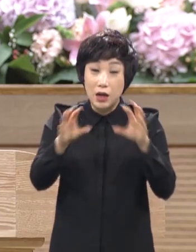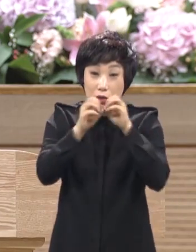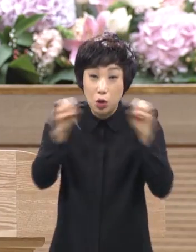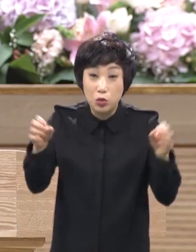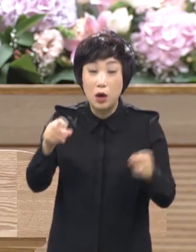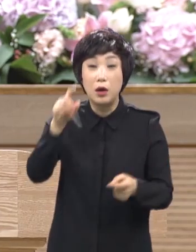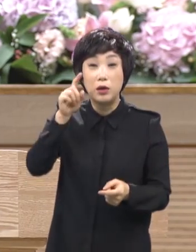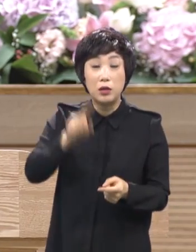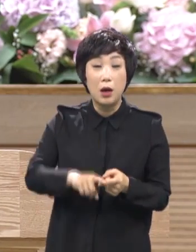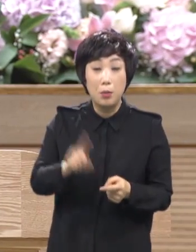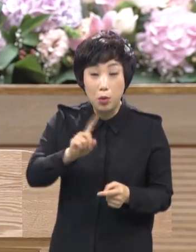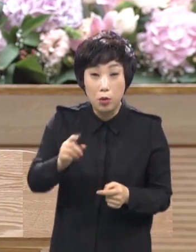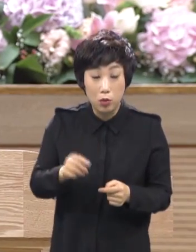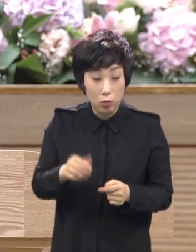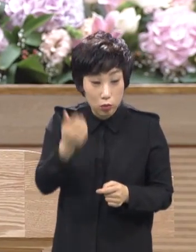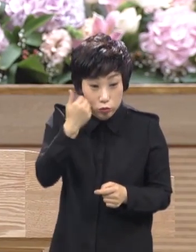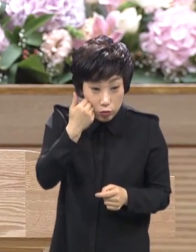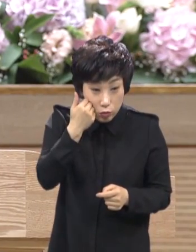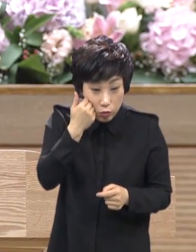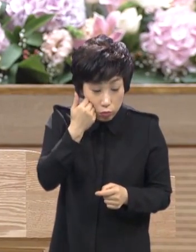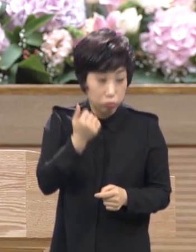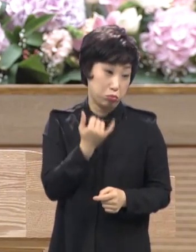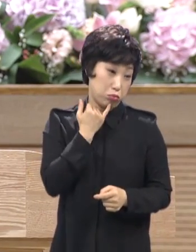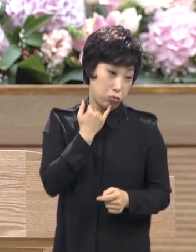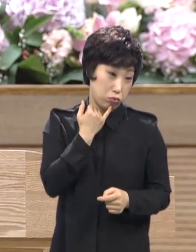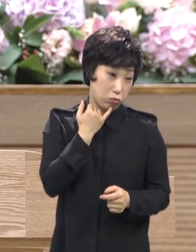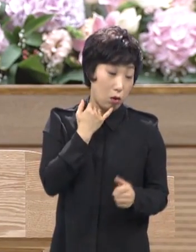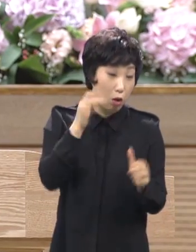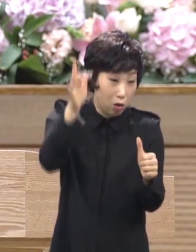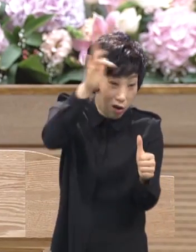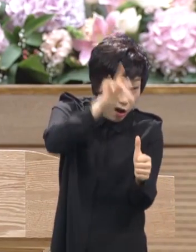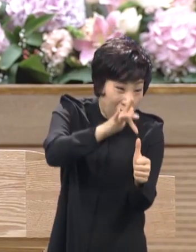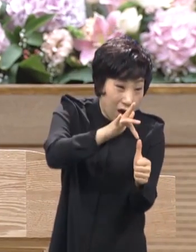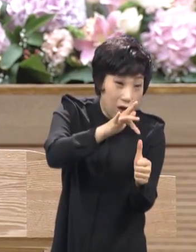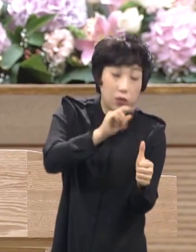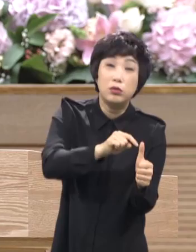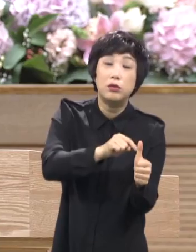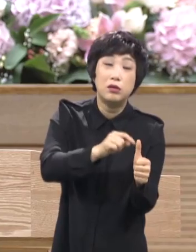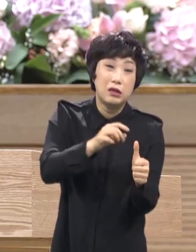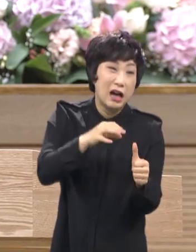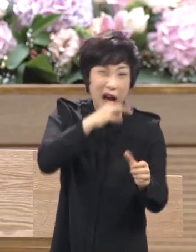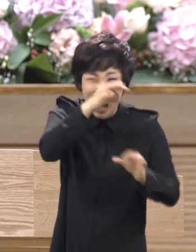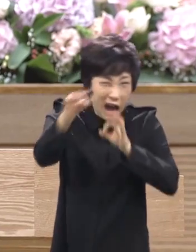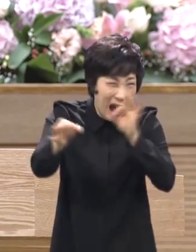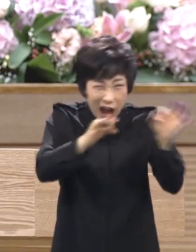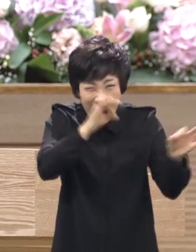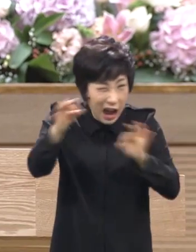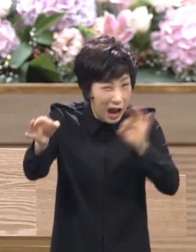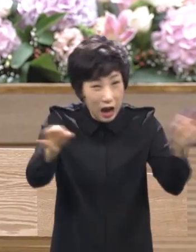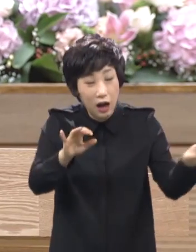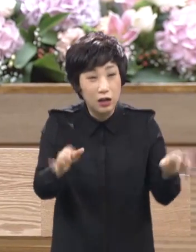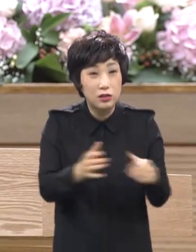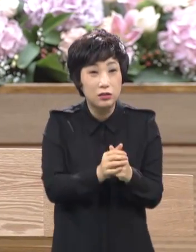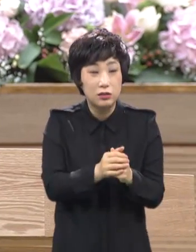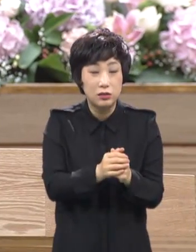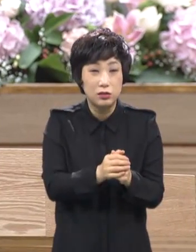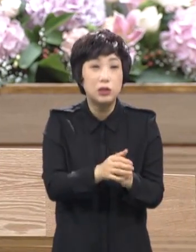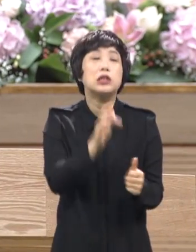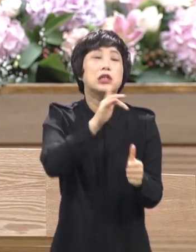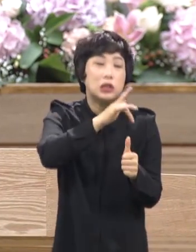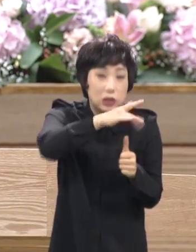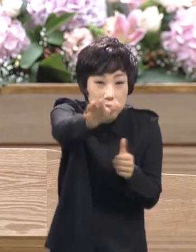전도하다 보니까 멀쩡한 사람 속에서 귀신들이 소리를 지릅니다. 고놈을